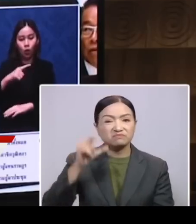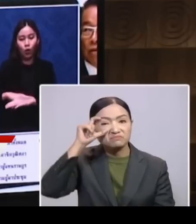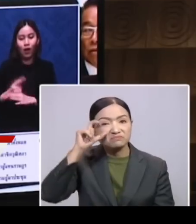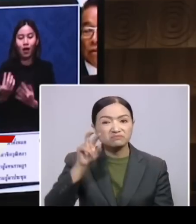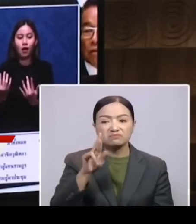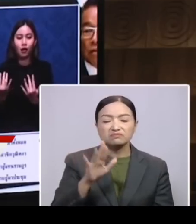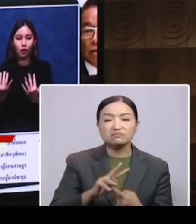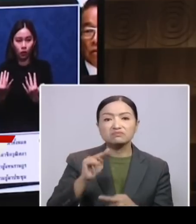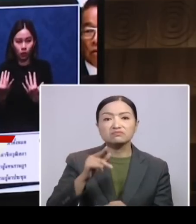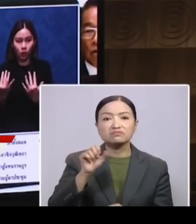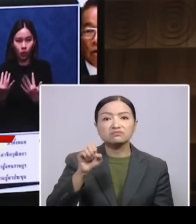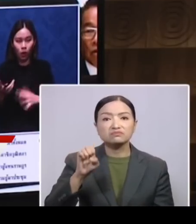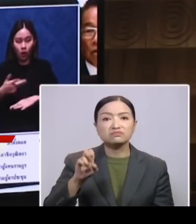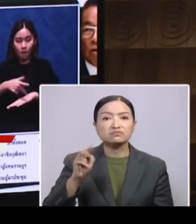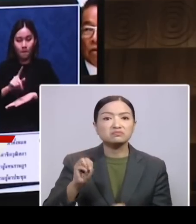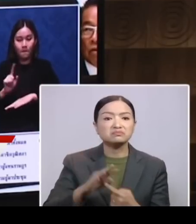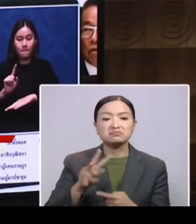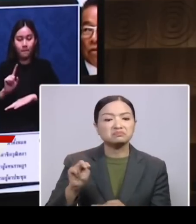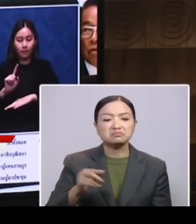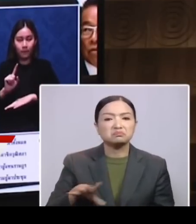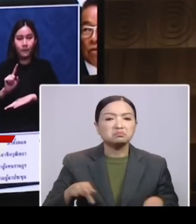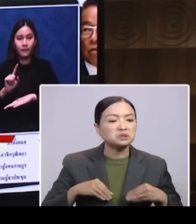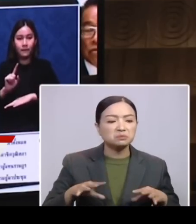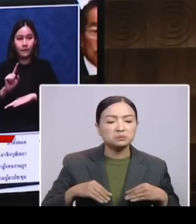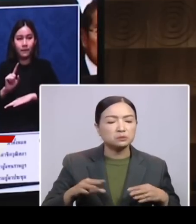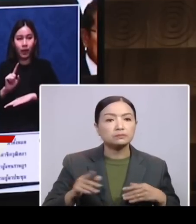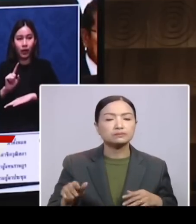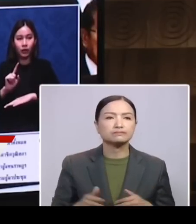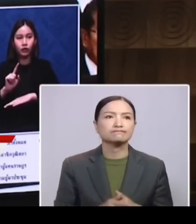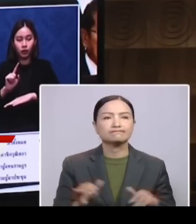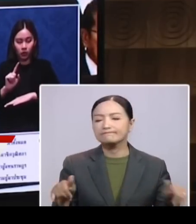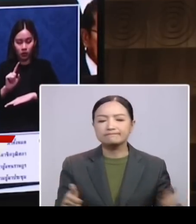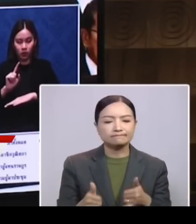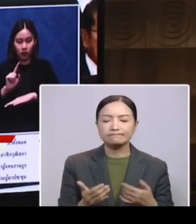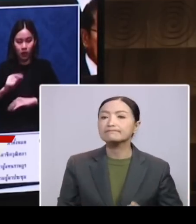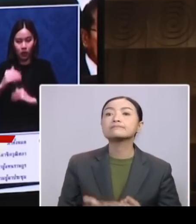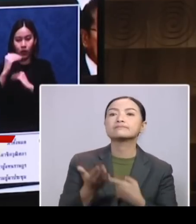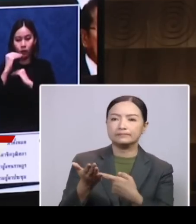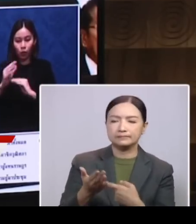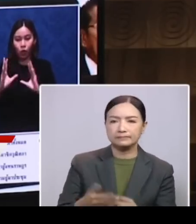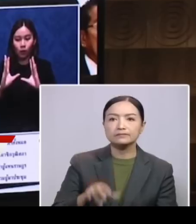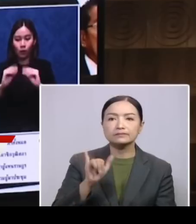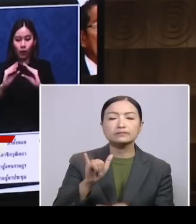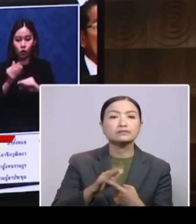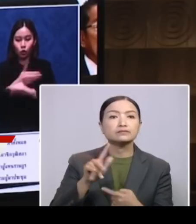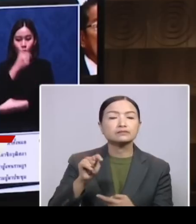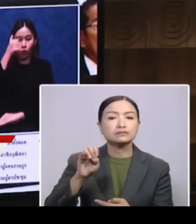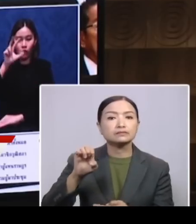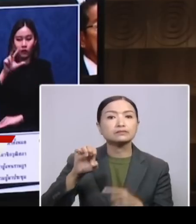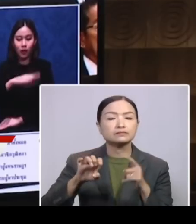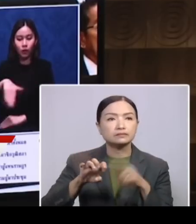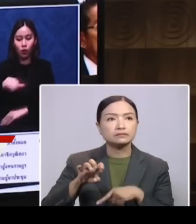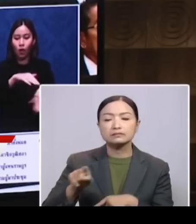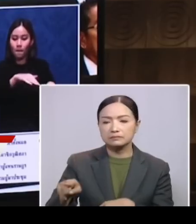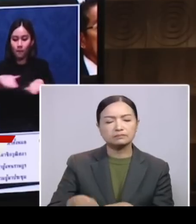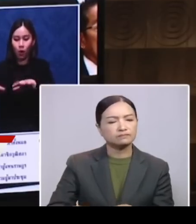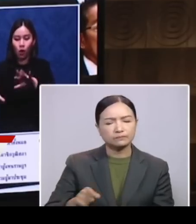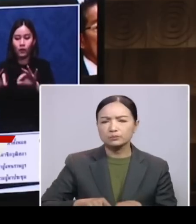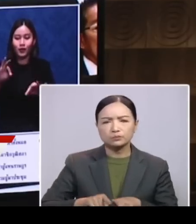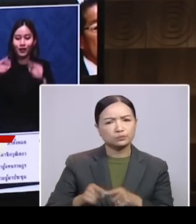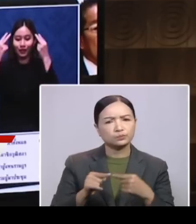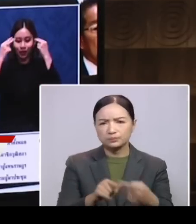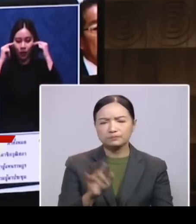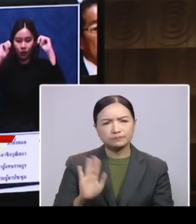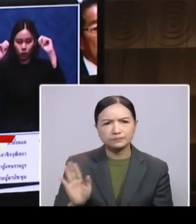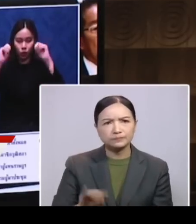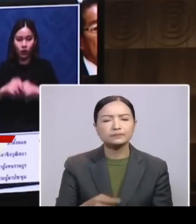ม่ยอมก็เลยเสนอญัตติประกอบไปประกบกับนายรังสิมันเลยค่ะว่าให้ญัตติดังกล่าวของนายรังสิมันนั้นไม่สามารถดำเนินการได้